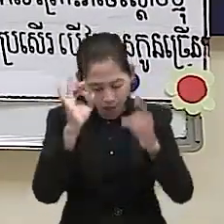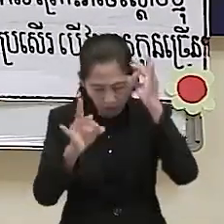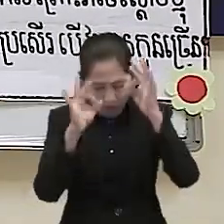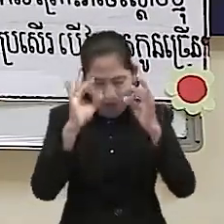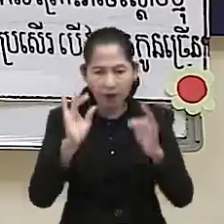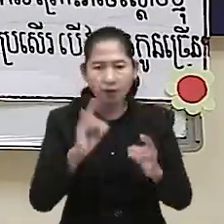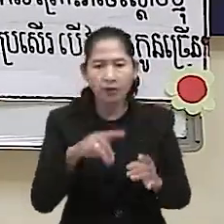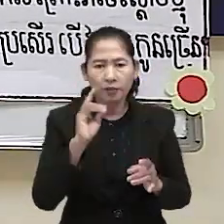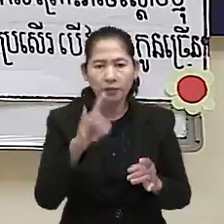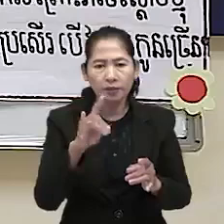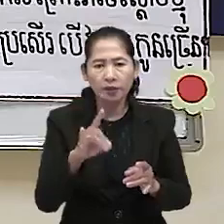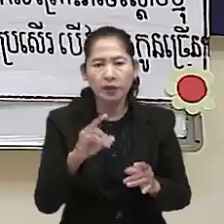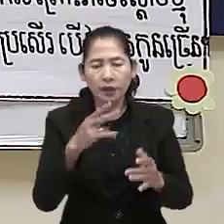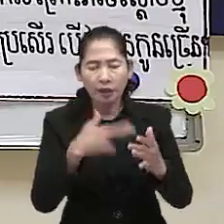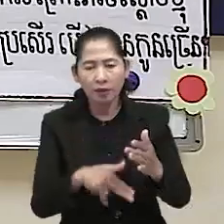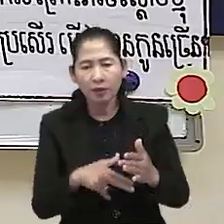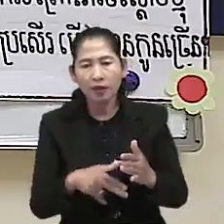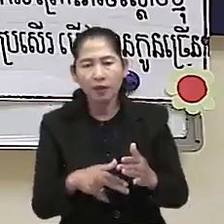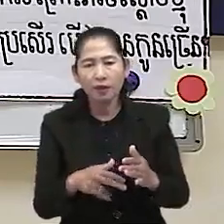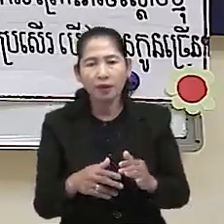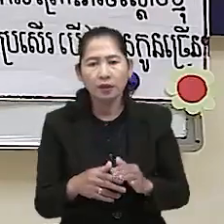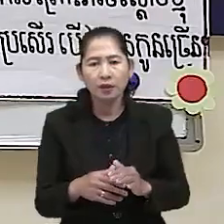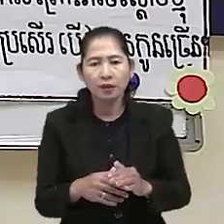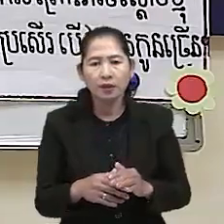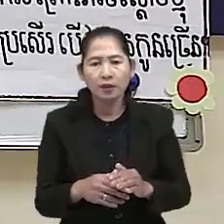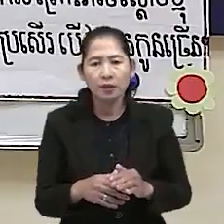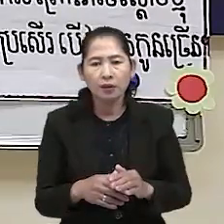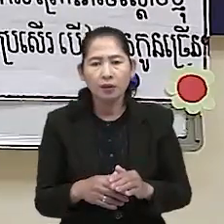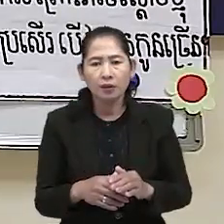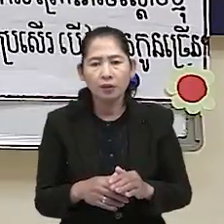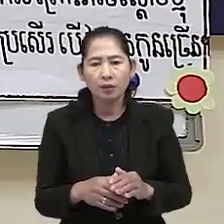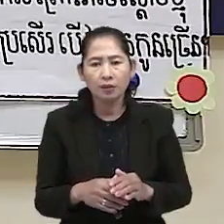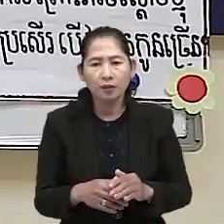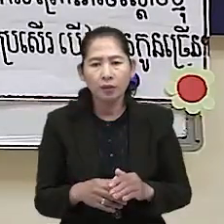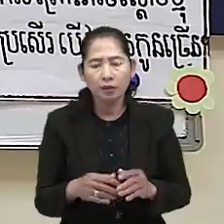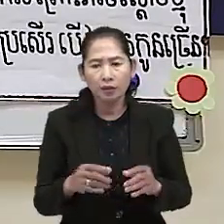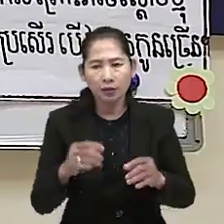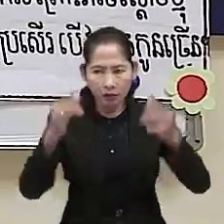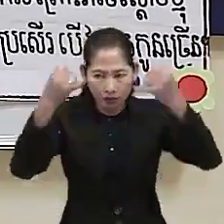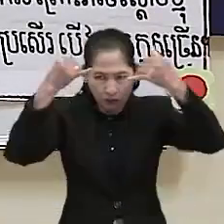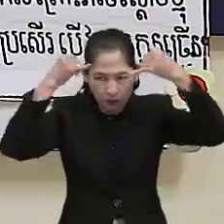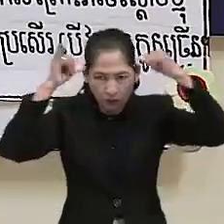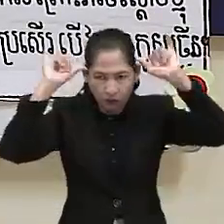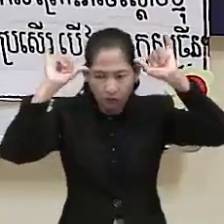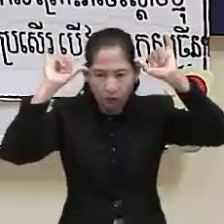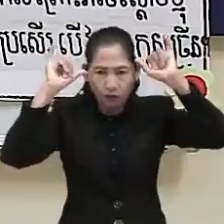អំពីសត្វអ្វីមួយសុំដូរដាក់ចំតែម្ដងគឺពណ៌នាអំពីគោ